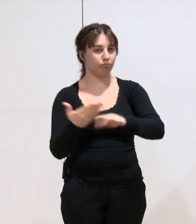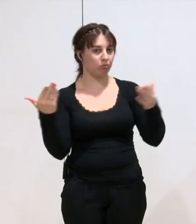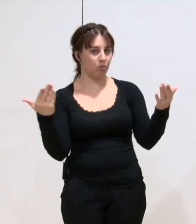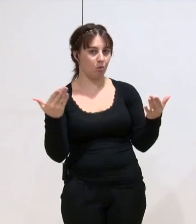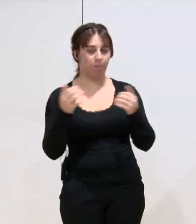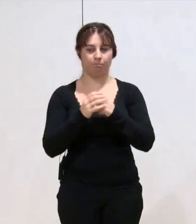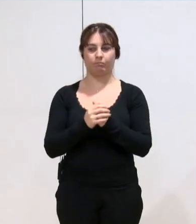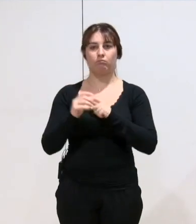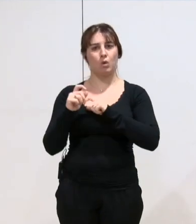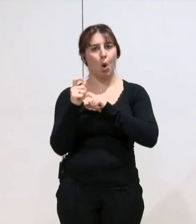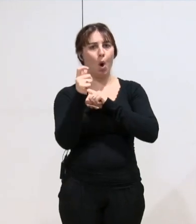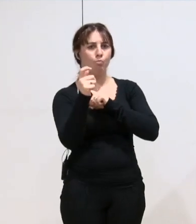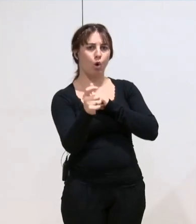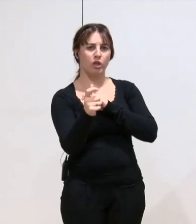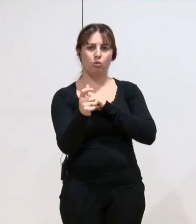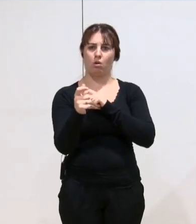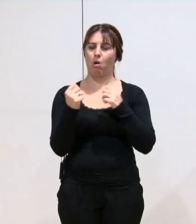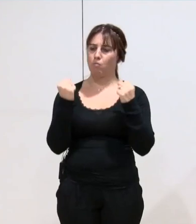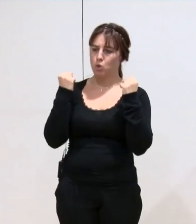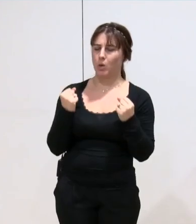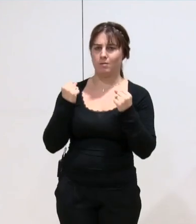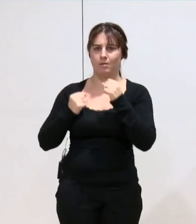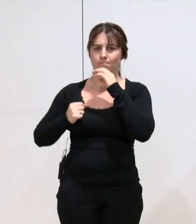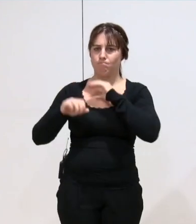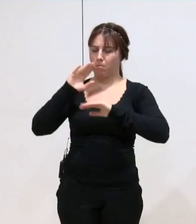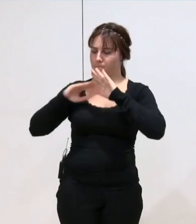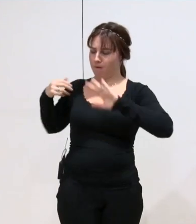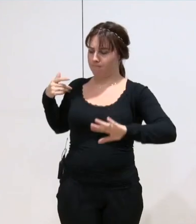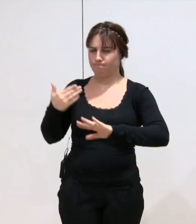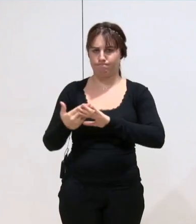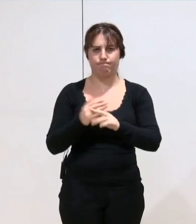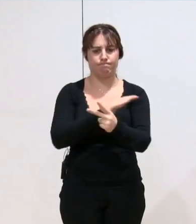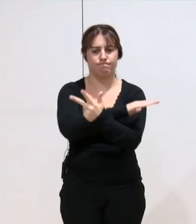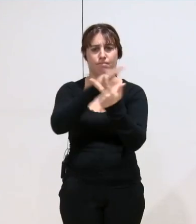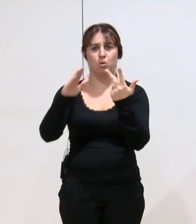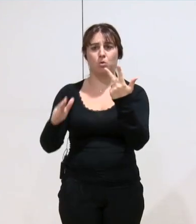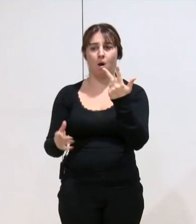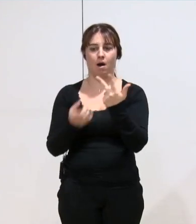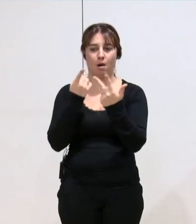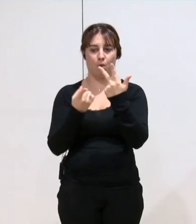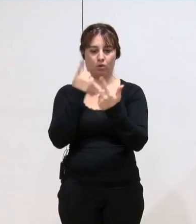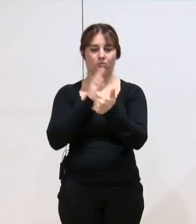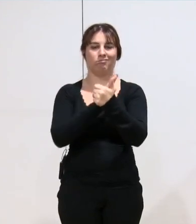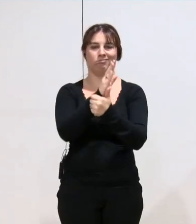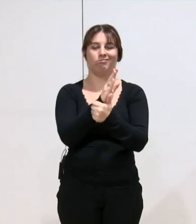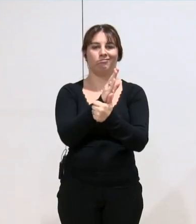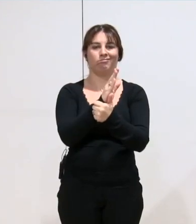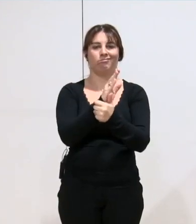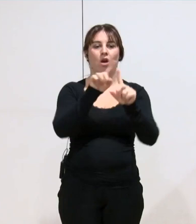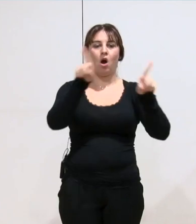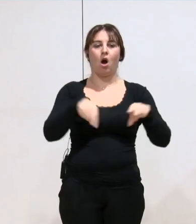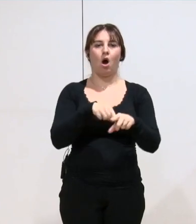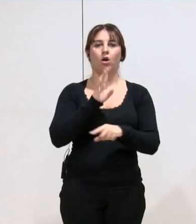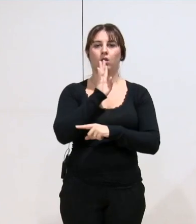procédure assez robuste et éprouvée avec trois points principaux. Tout d'abord l'ordre de mission, ensuite